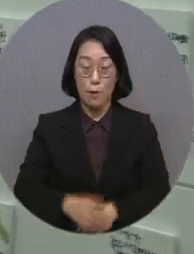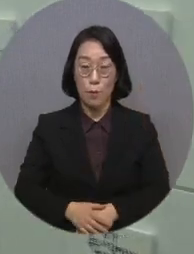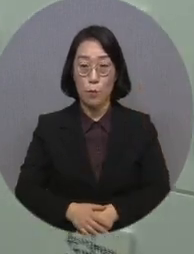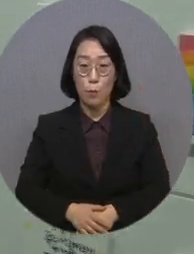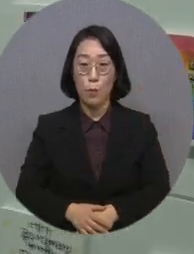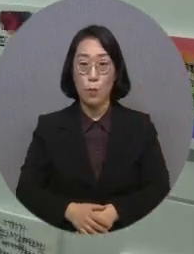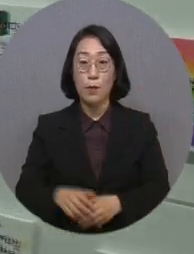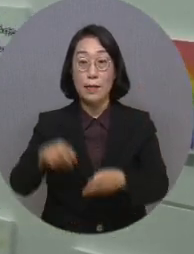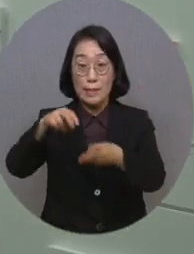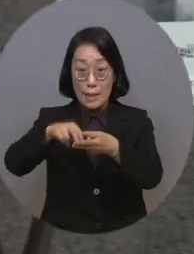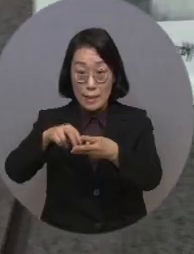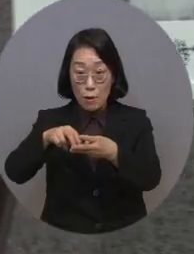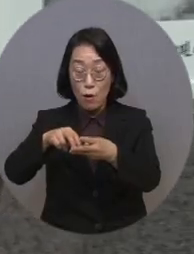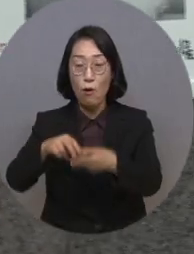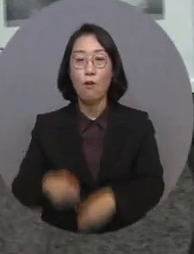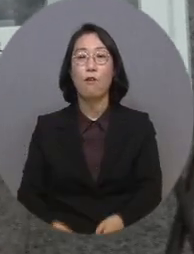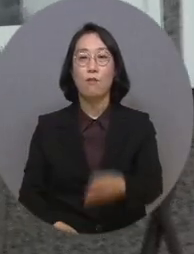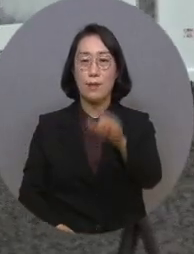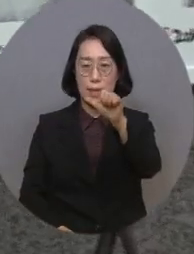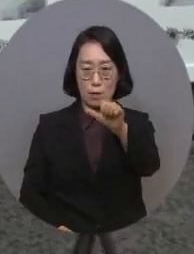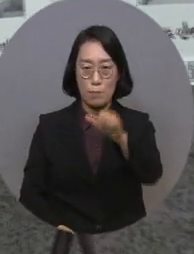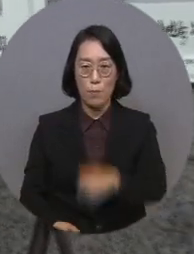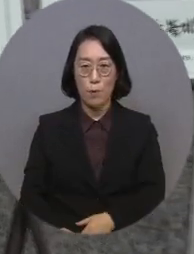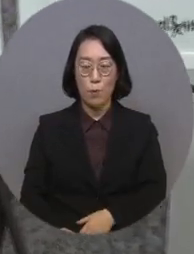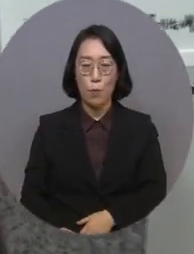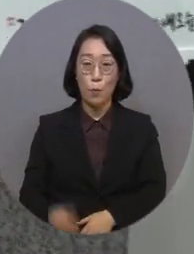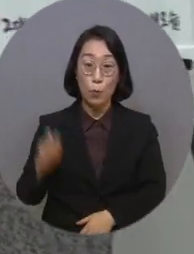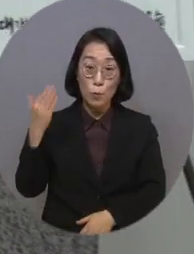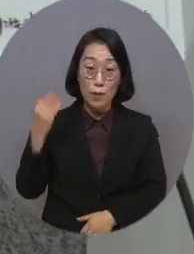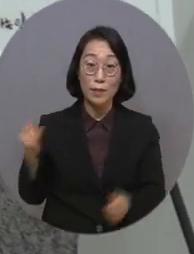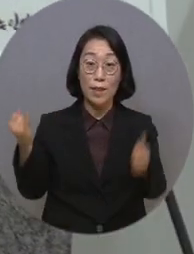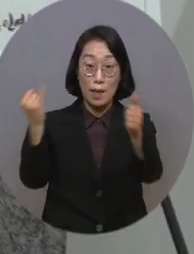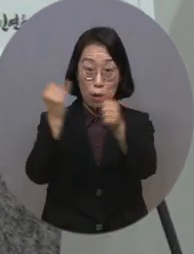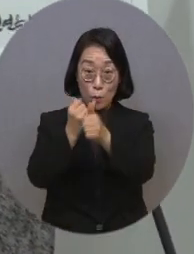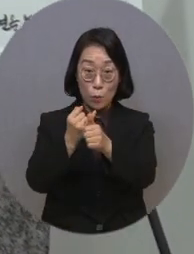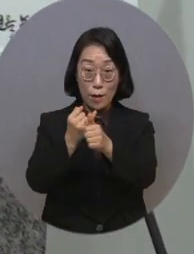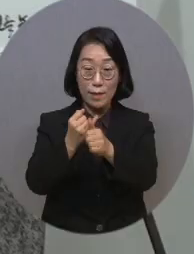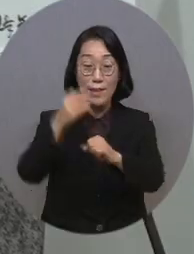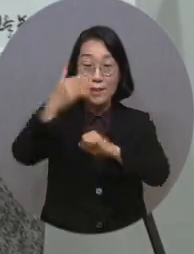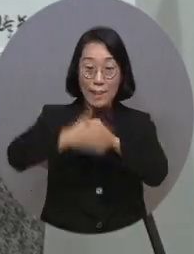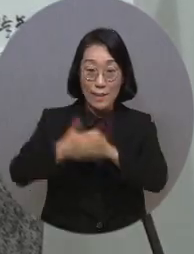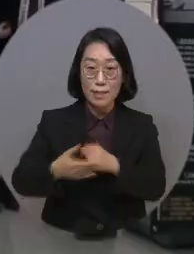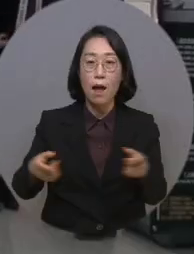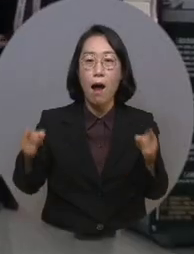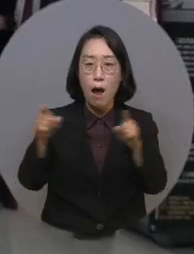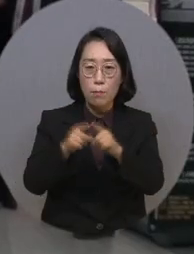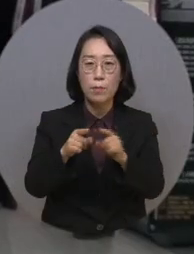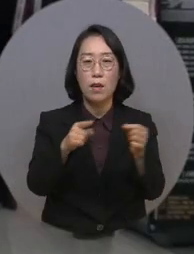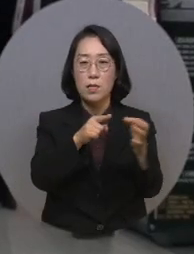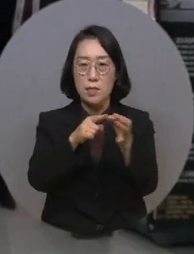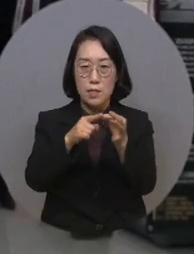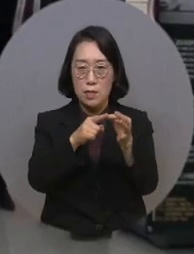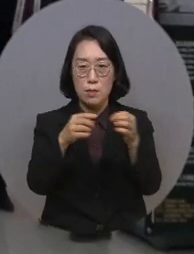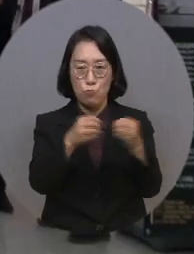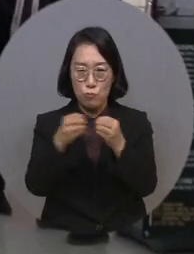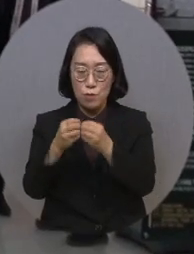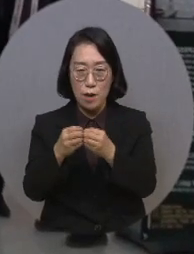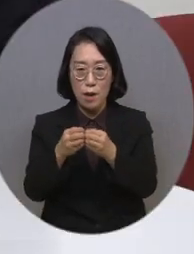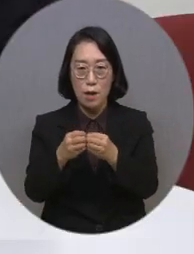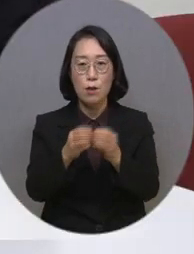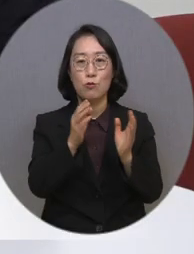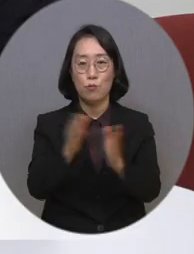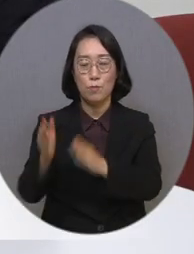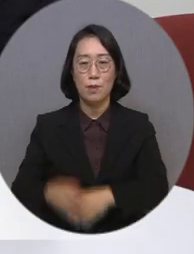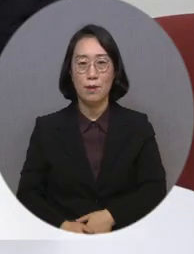희망회복지원센터 이용인 작가 5명, 지난 10월이 리마인드 웨딩 주인공 결혼식 사진과의 콜라보 작품을 전문 작가들과 함께